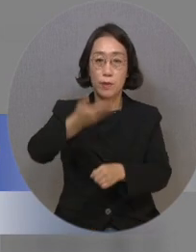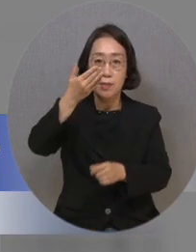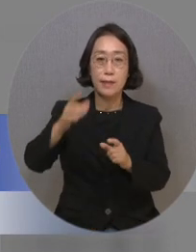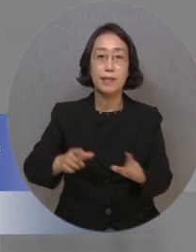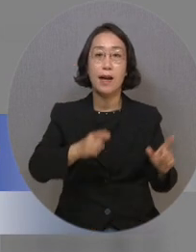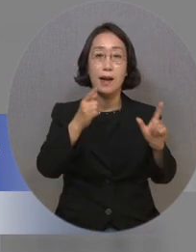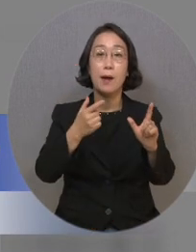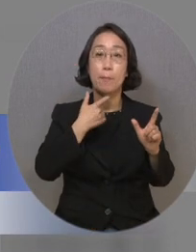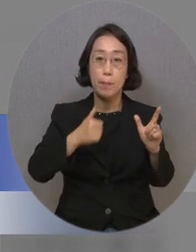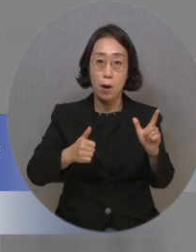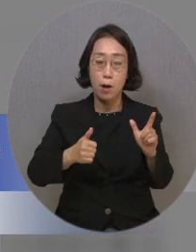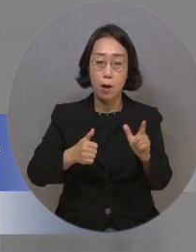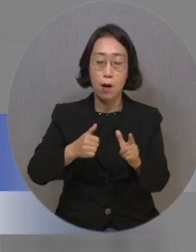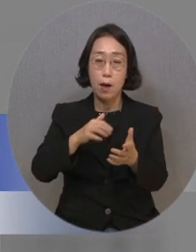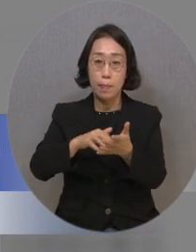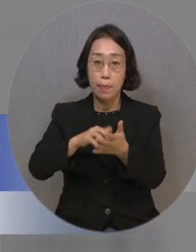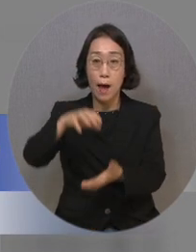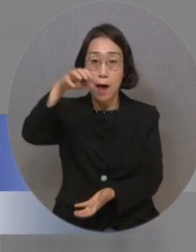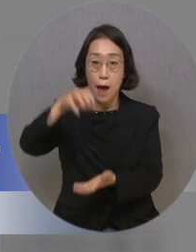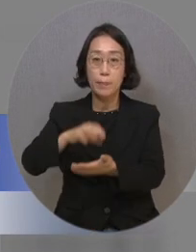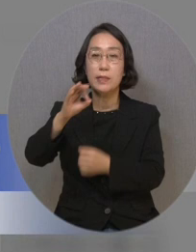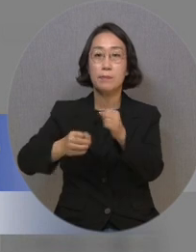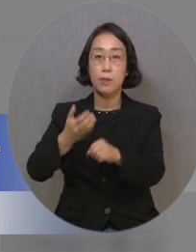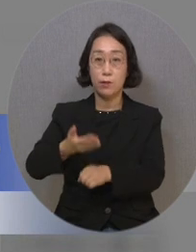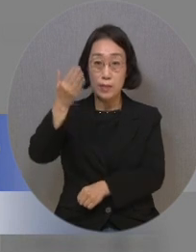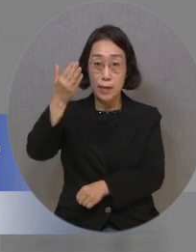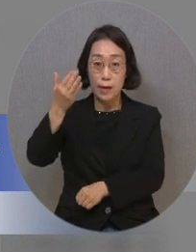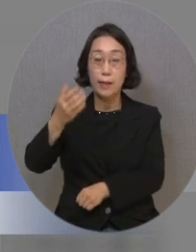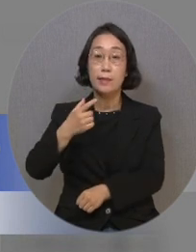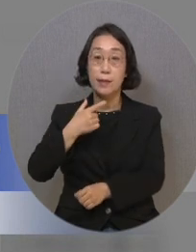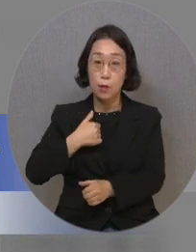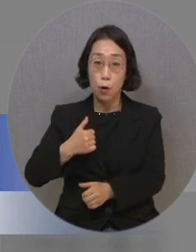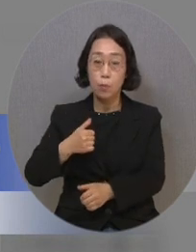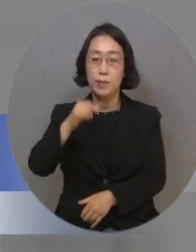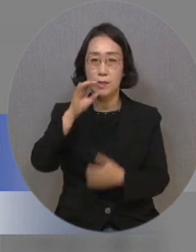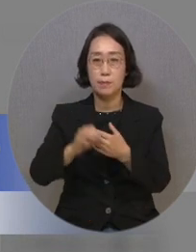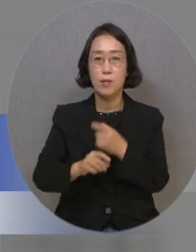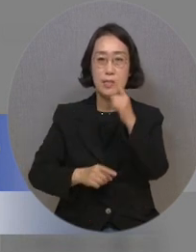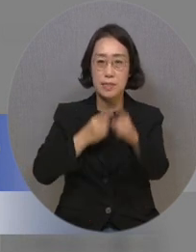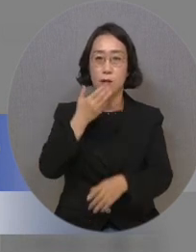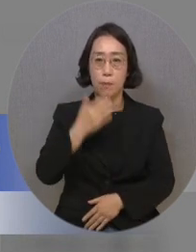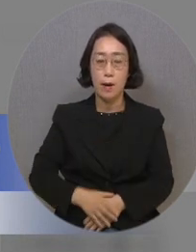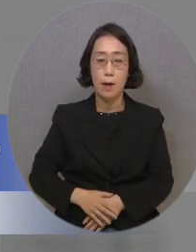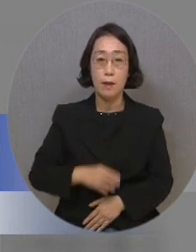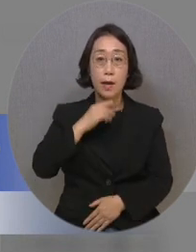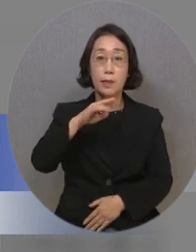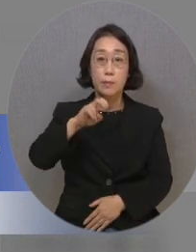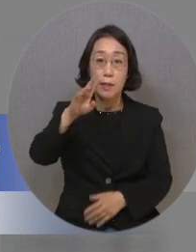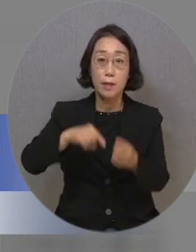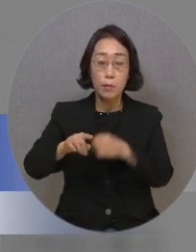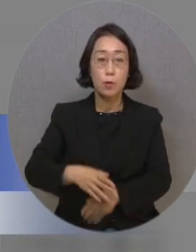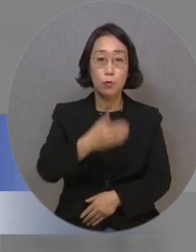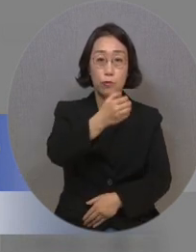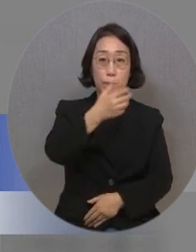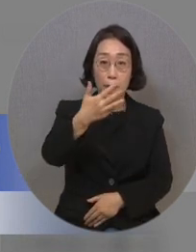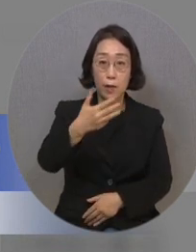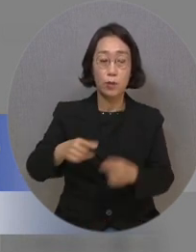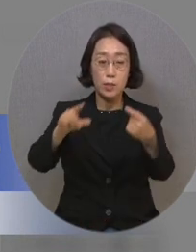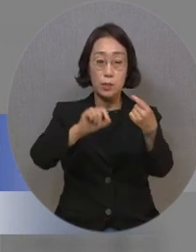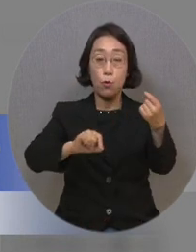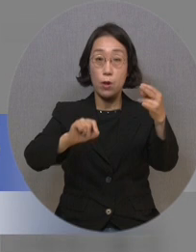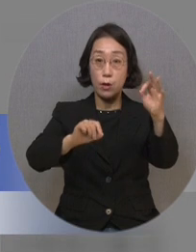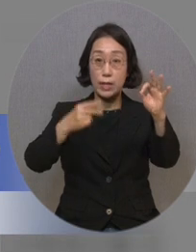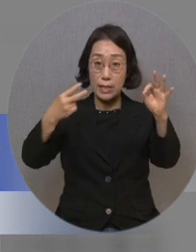거주하거나 거주한 일수에 합이 10년 이상이면 됩니다 만 24세 기준은 1998년 10월